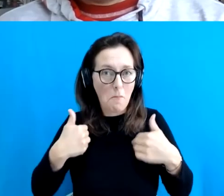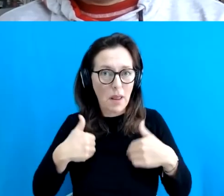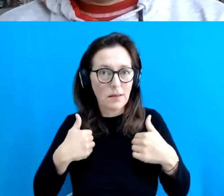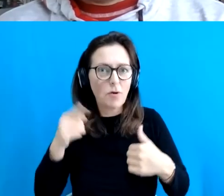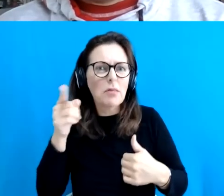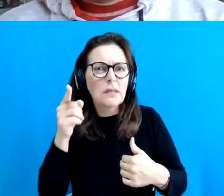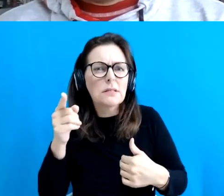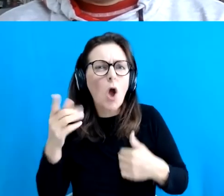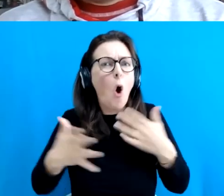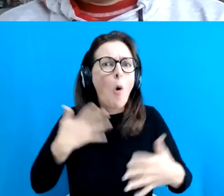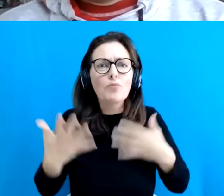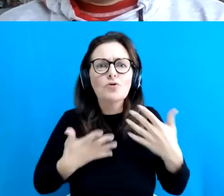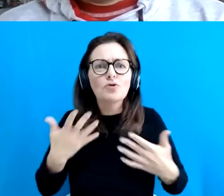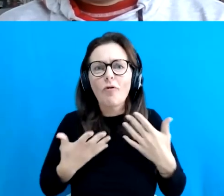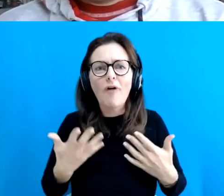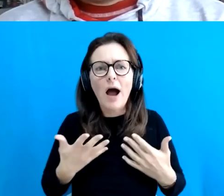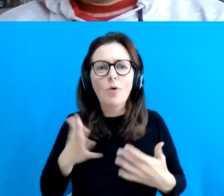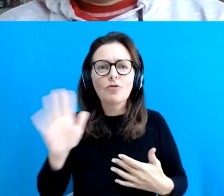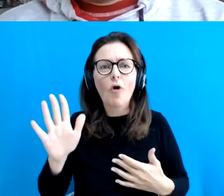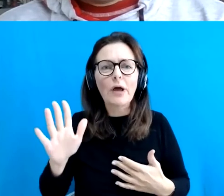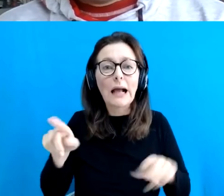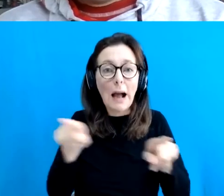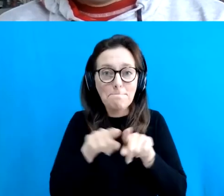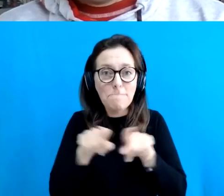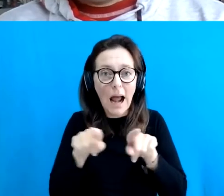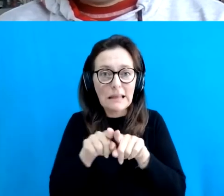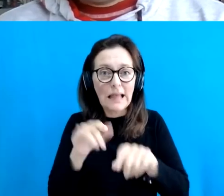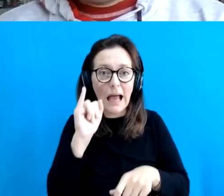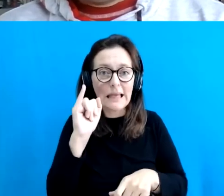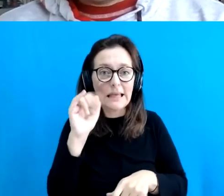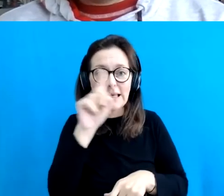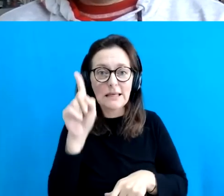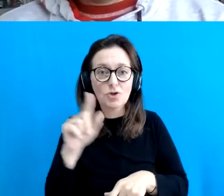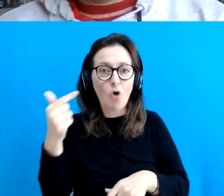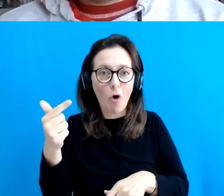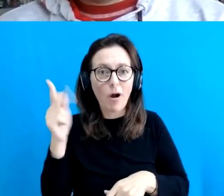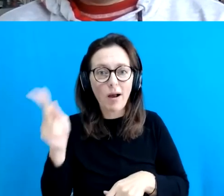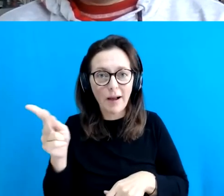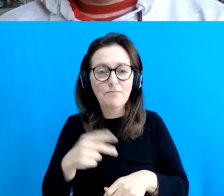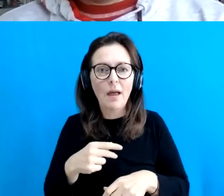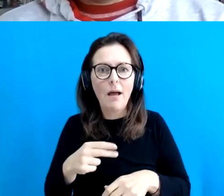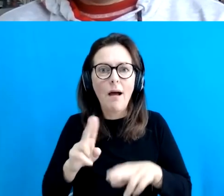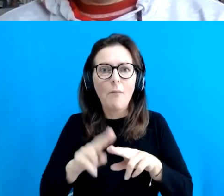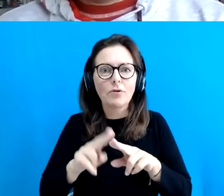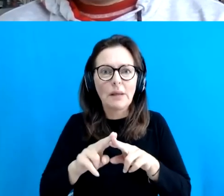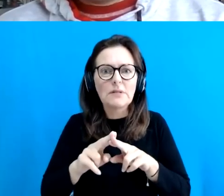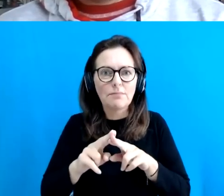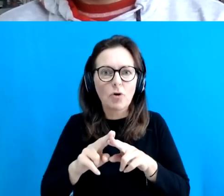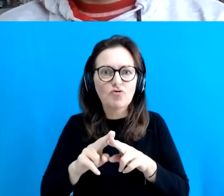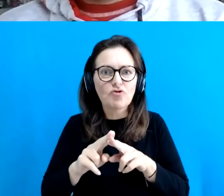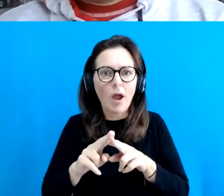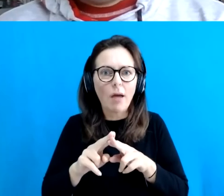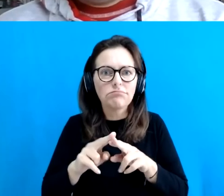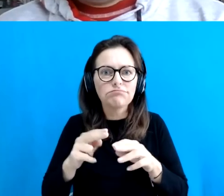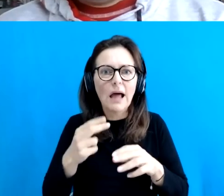brata, glasbenika Iztoka Izija. Na to pa si že kot najstnik opozoril nase ravno na njegovem prvencu Galeb. Potem je